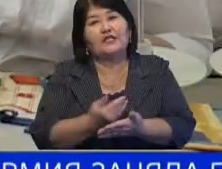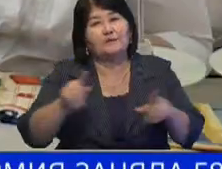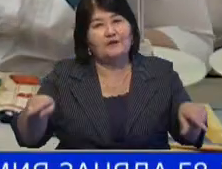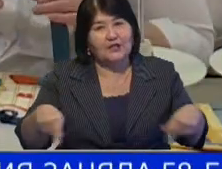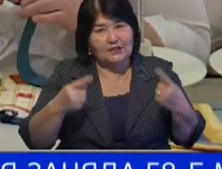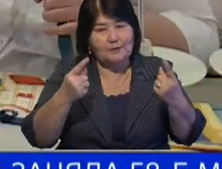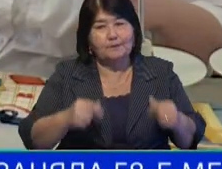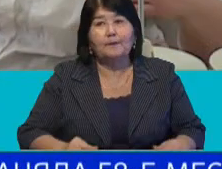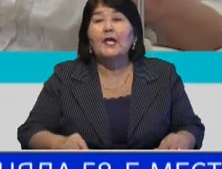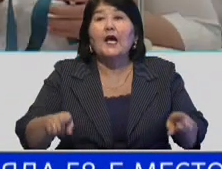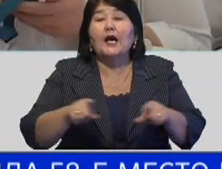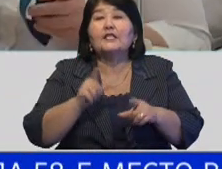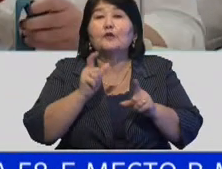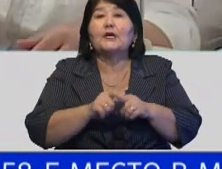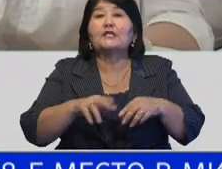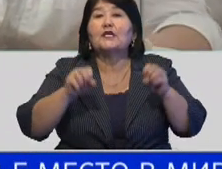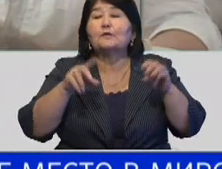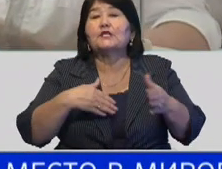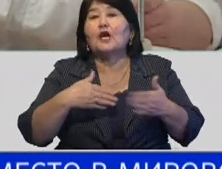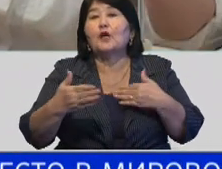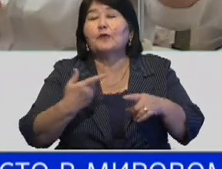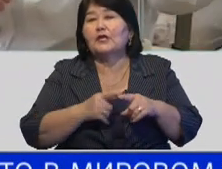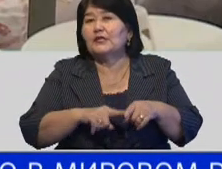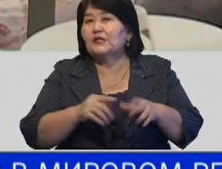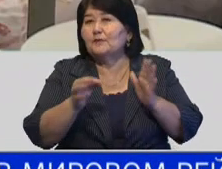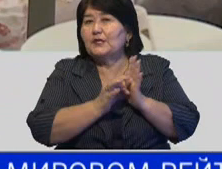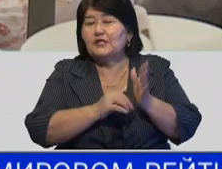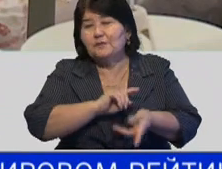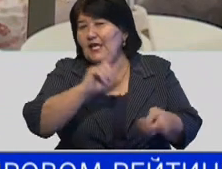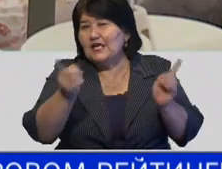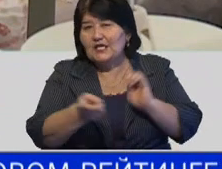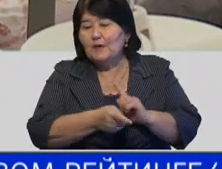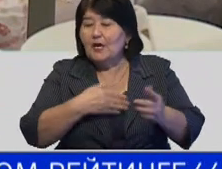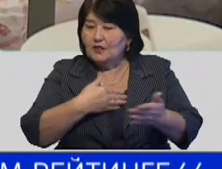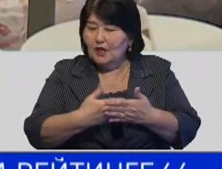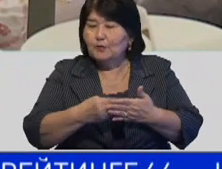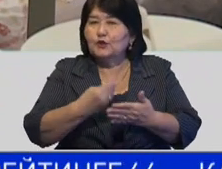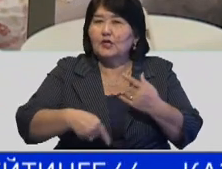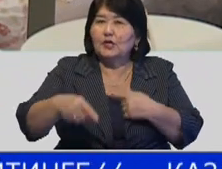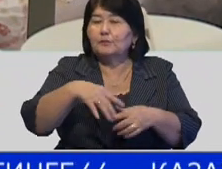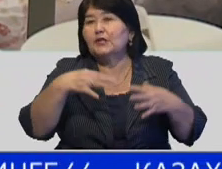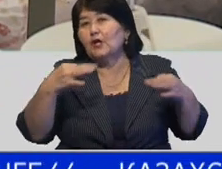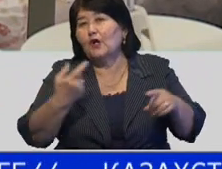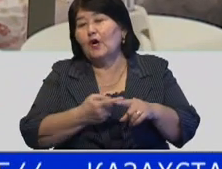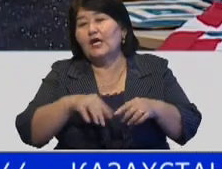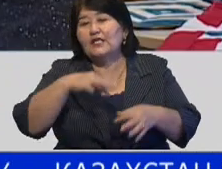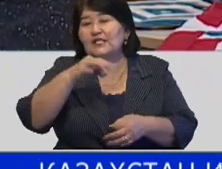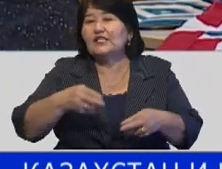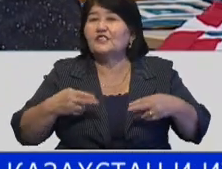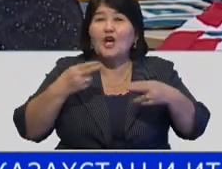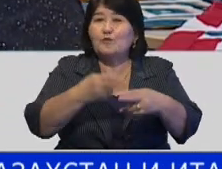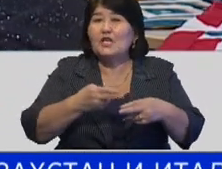возобновятся Однако по словам специалистов подходы к ней принципиально изменятся добросовестный бизнес будет освобождён от излишнего